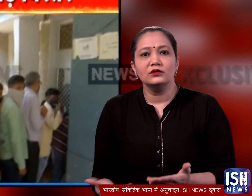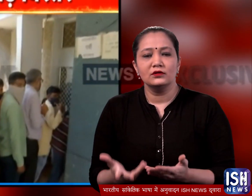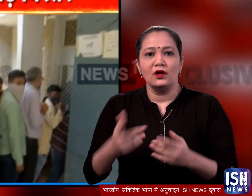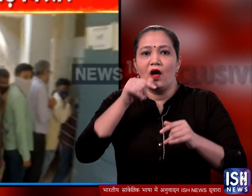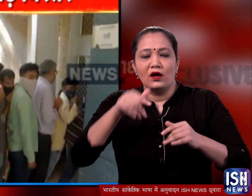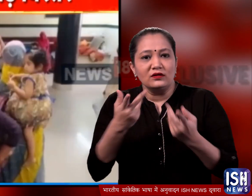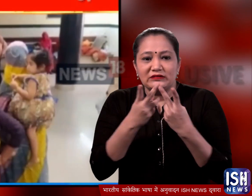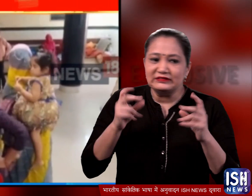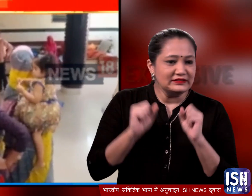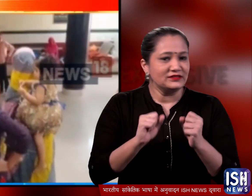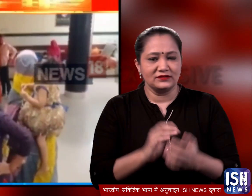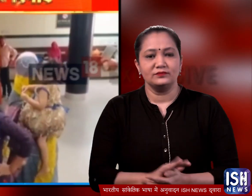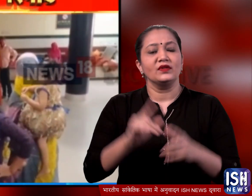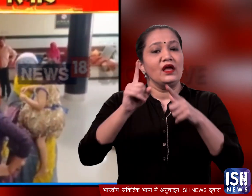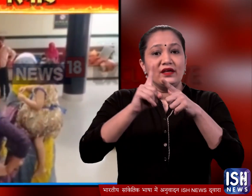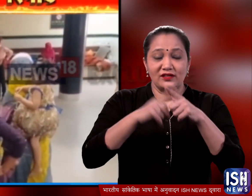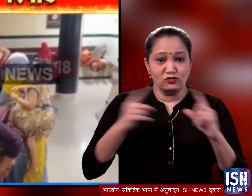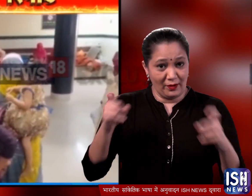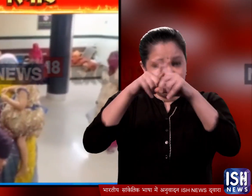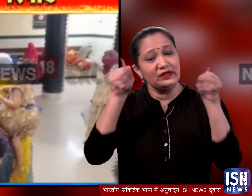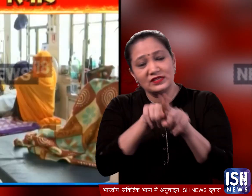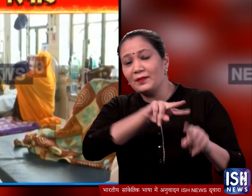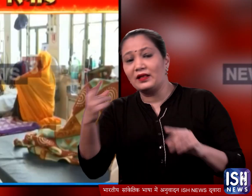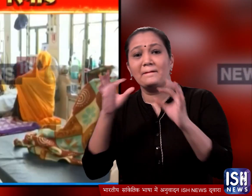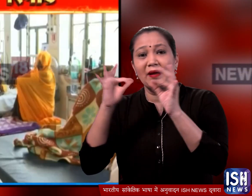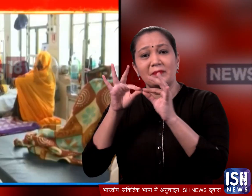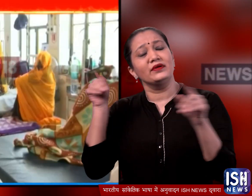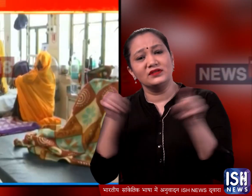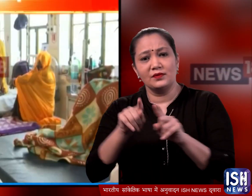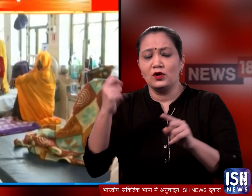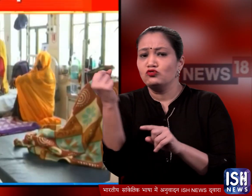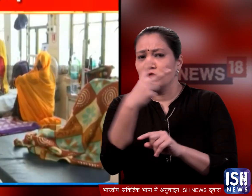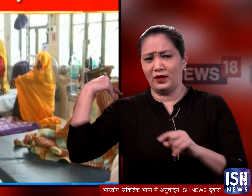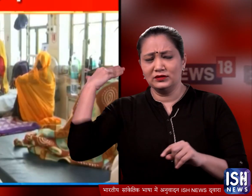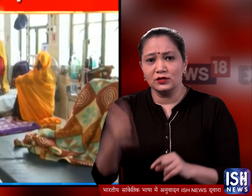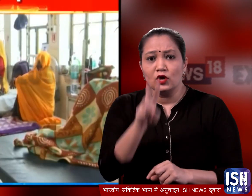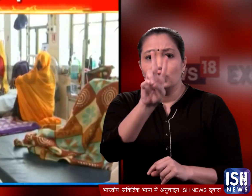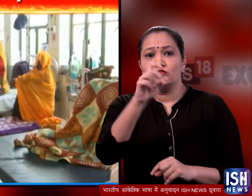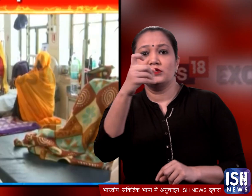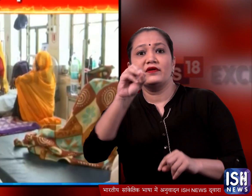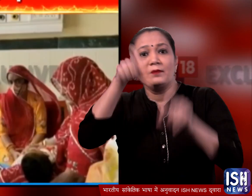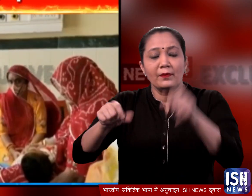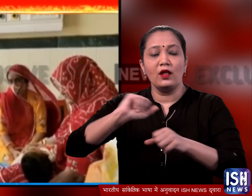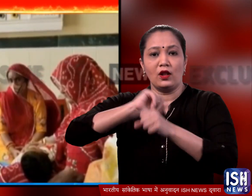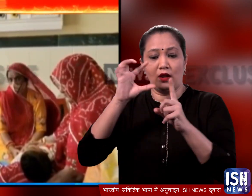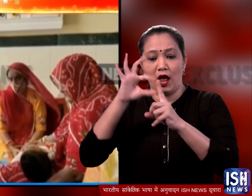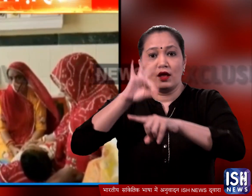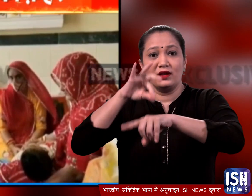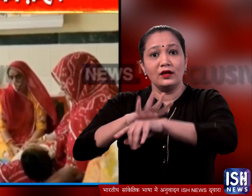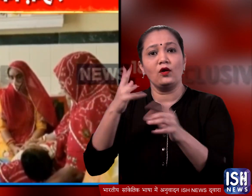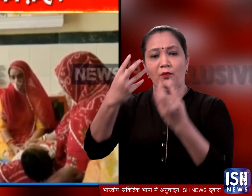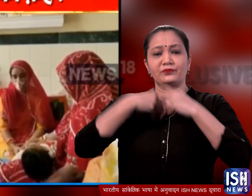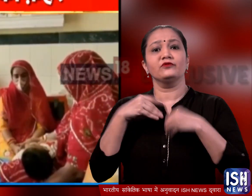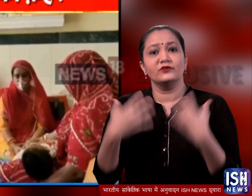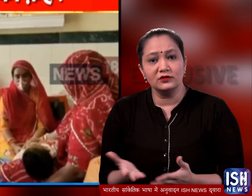जगह नहीं मिल पा रही है। जयपुर जैसा ही हाल बाड़मेर का दिखा, जहां बीते 2 महीनों में डेंगू के करीब 270 मरीज मिले। मरीजों के इस तरह